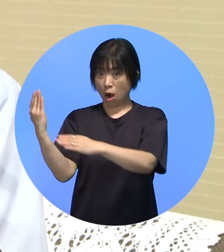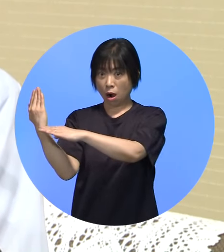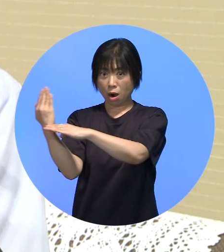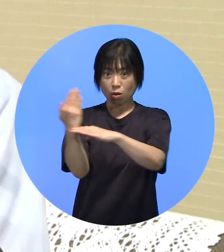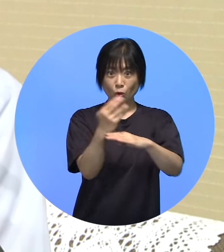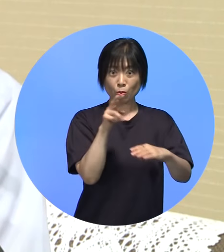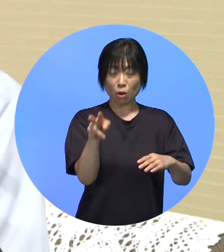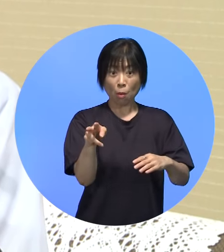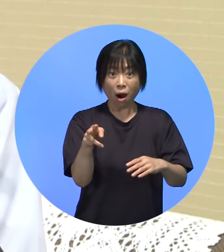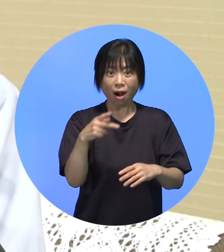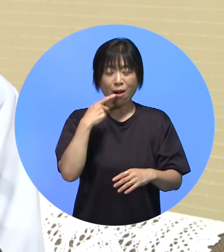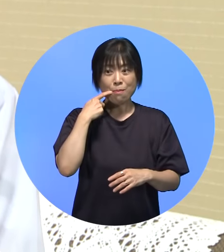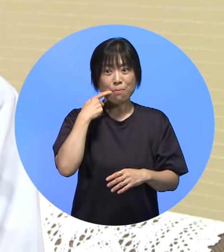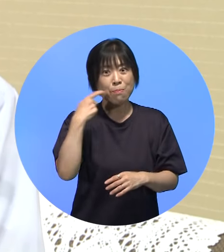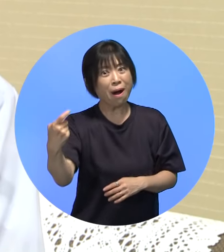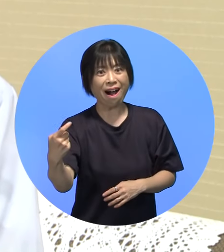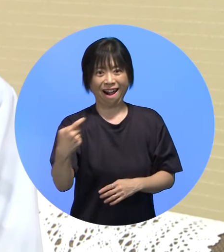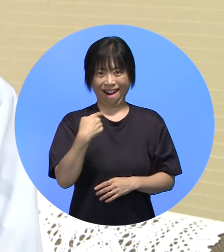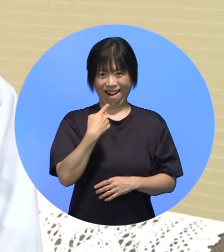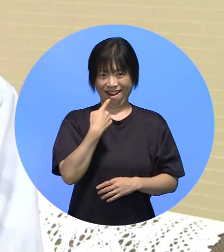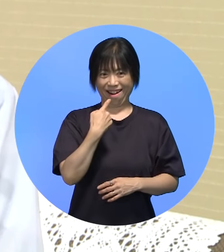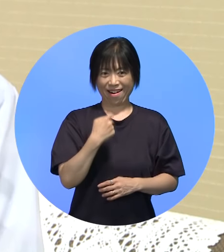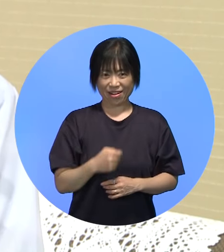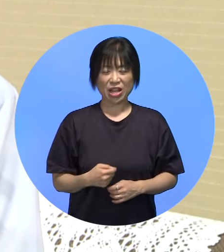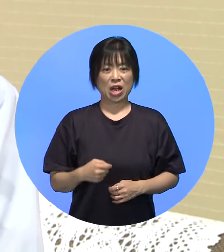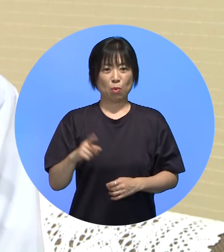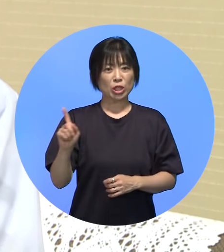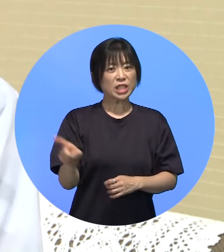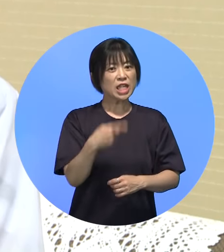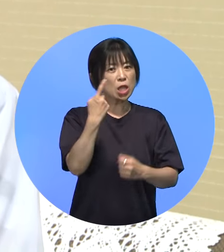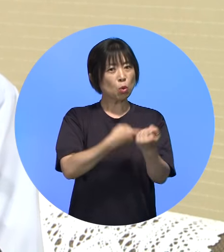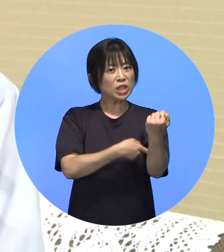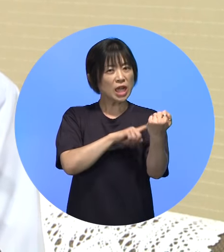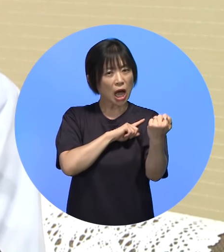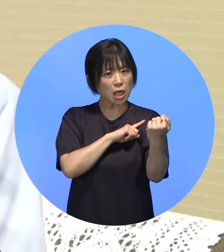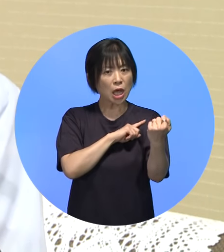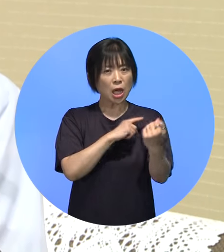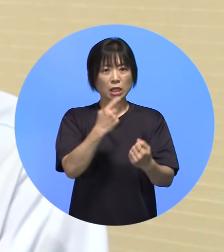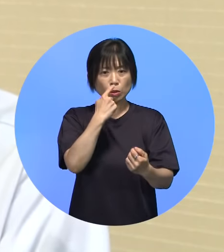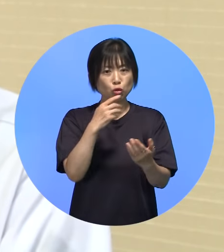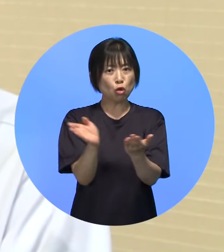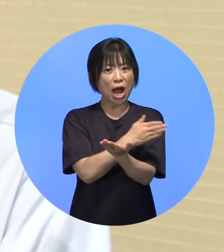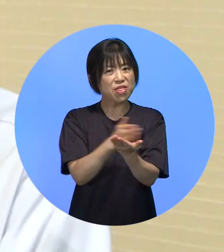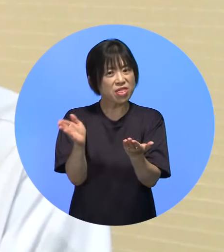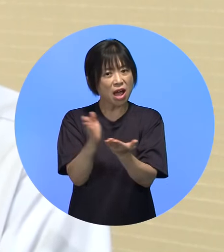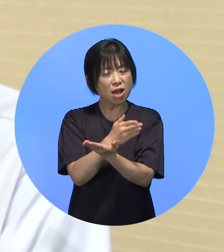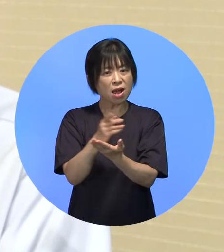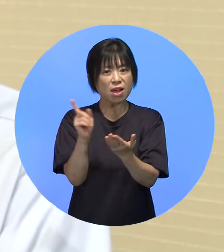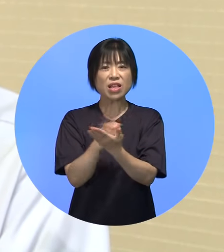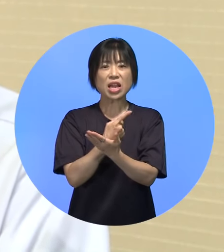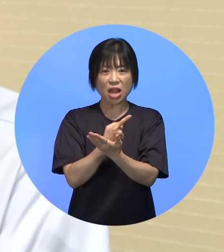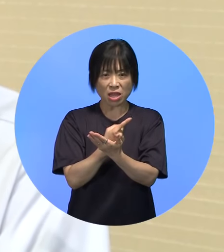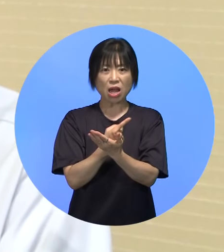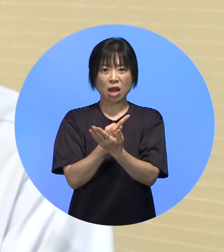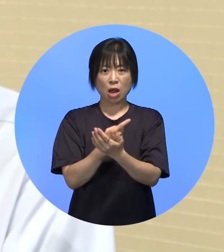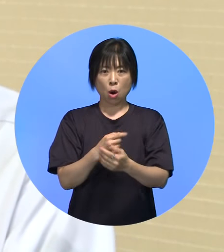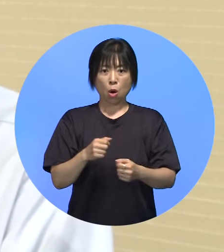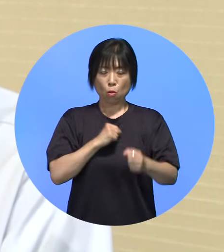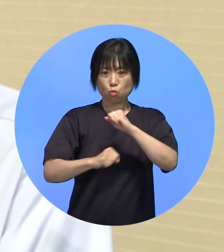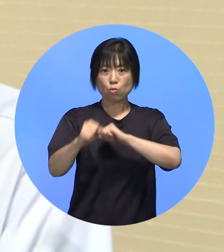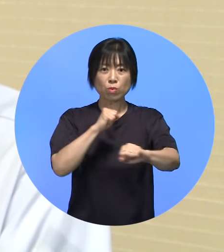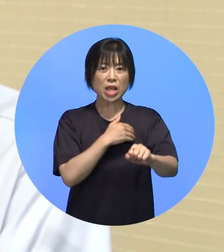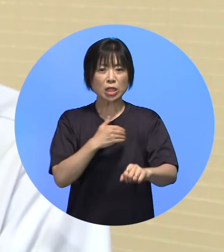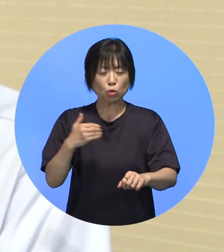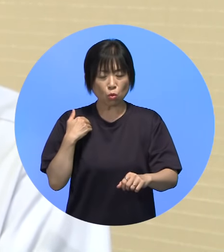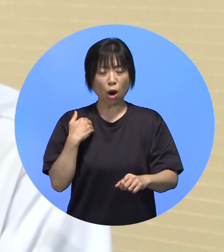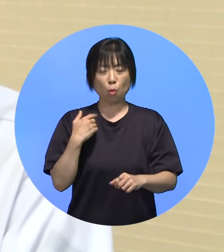を走りを犬サーフィンを見てそれにあこがれを抱いてそれで始めました自然の力を自分の判断力だけで